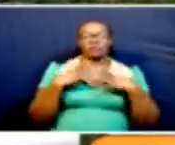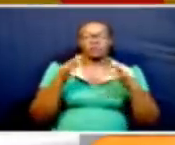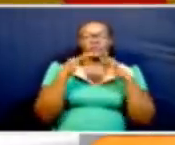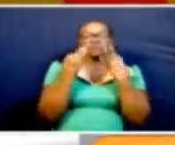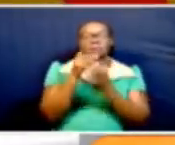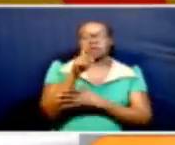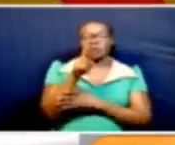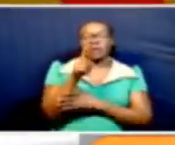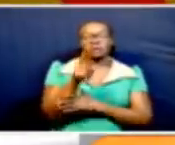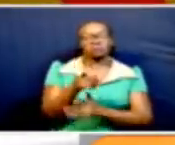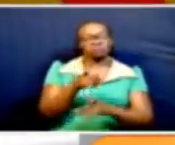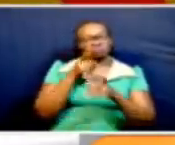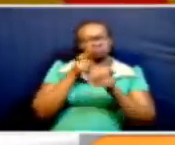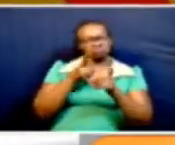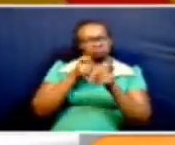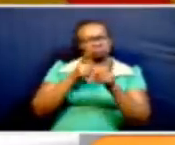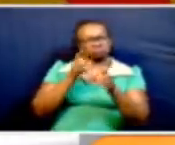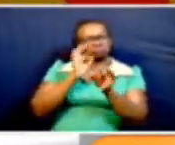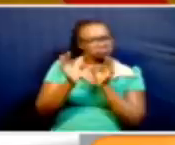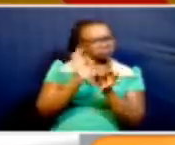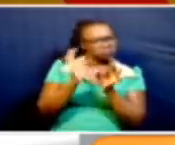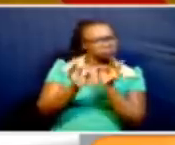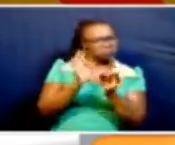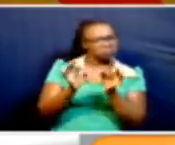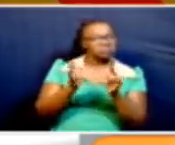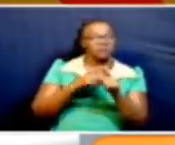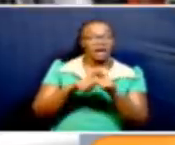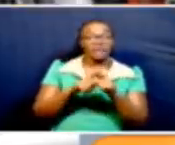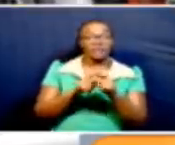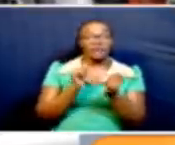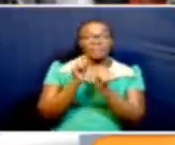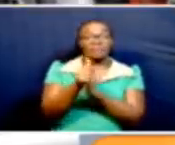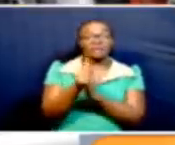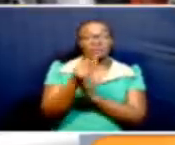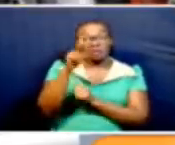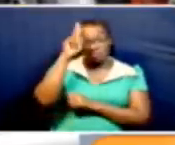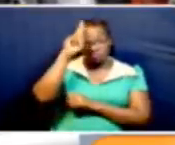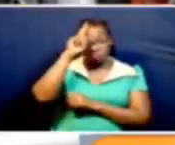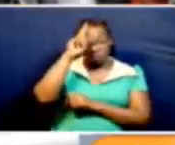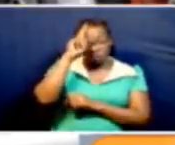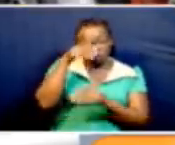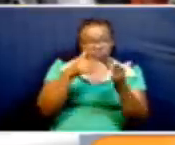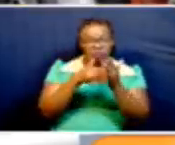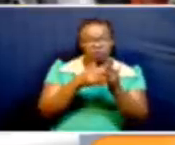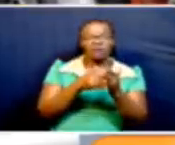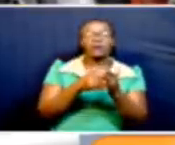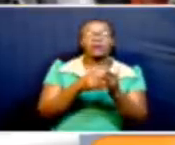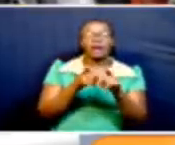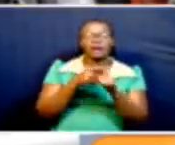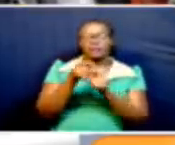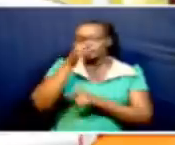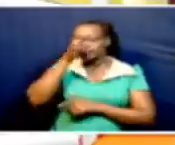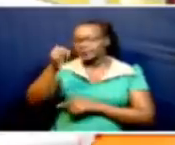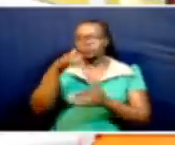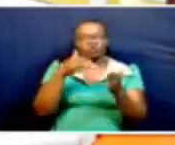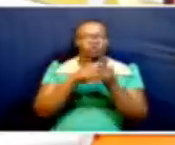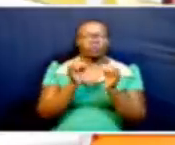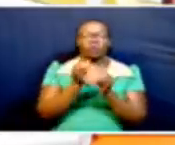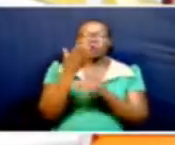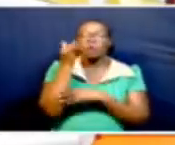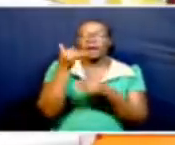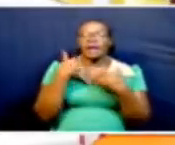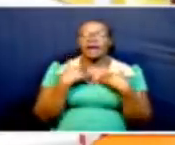ilikuwa ikiendeshwa kwa kasi na kwamba ilipita kizuizi cha polisi na kukosa kusimama licha ya kusimamishwa, kwani ilikuwa imebeba